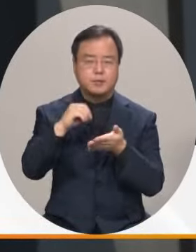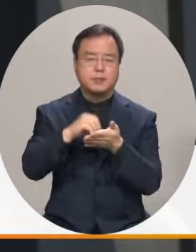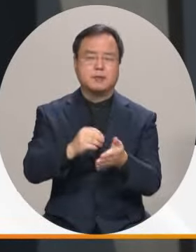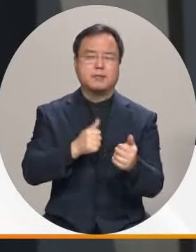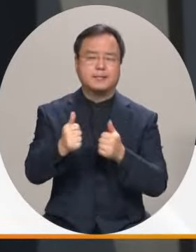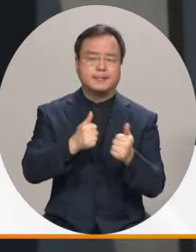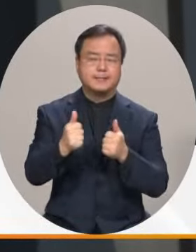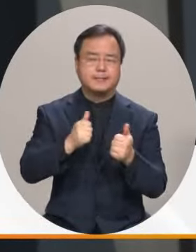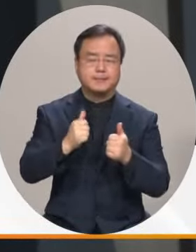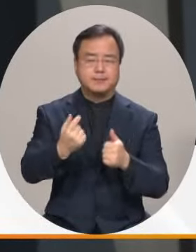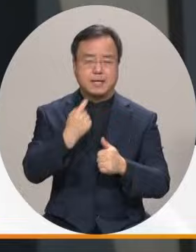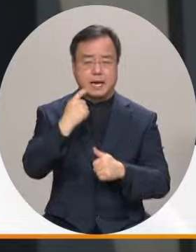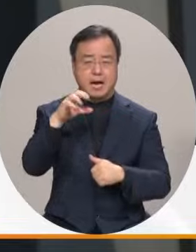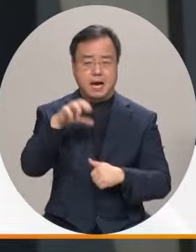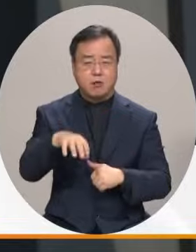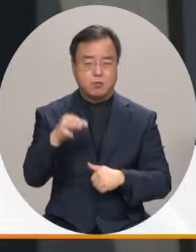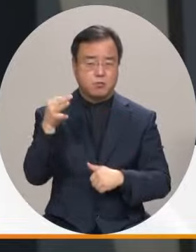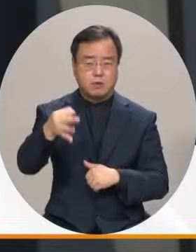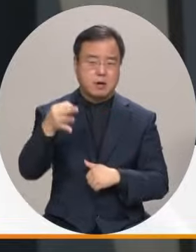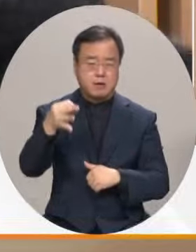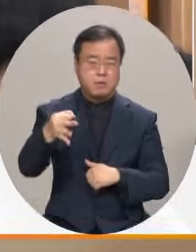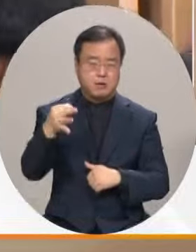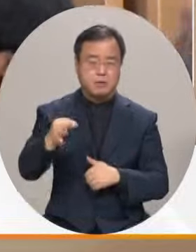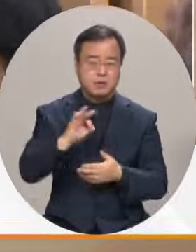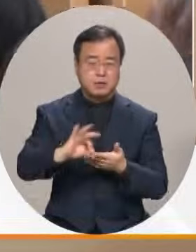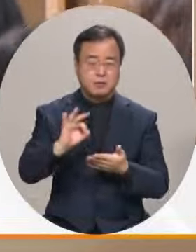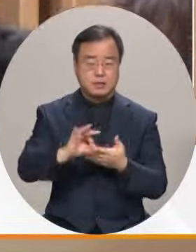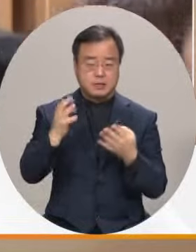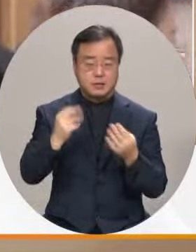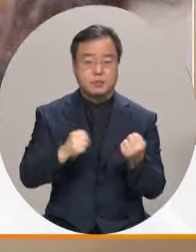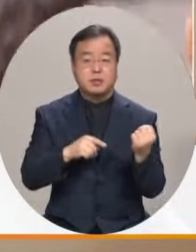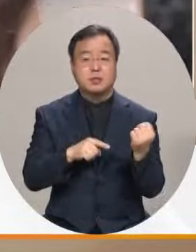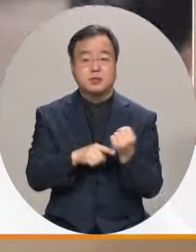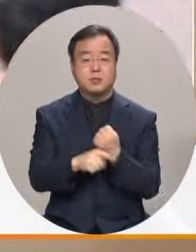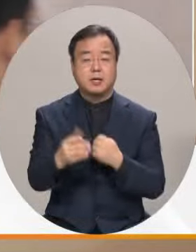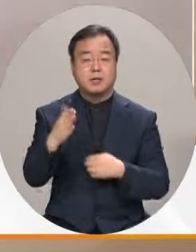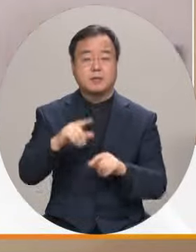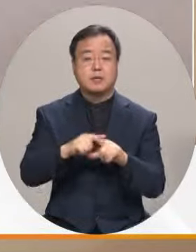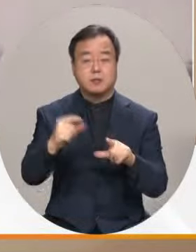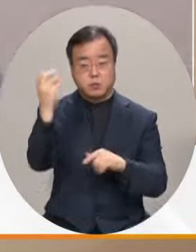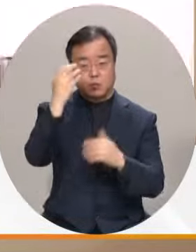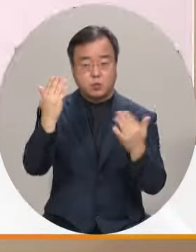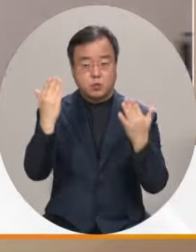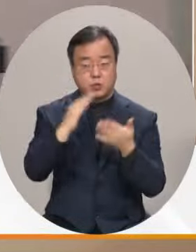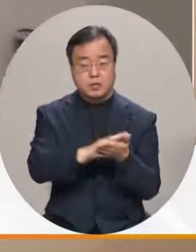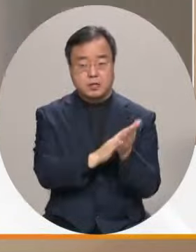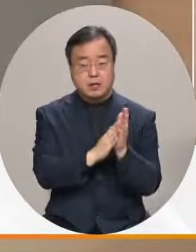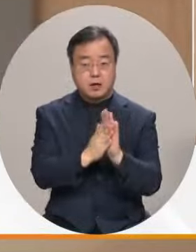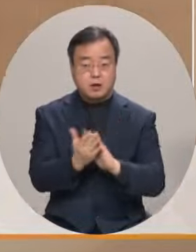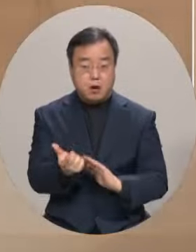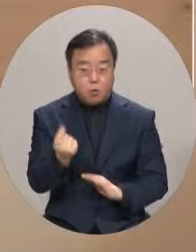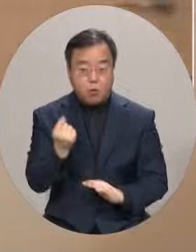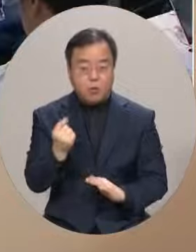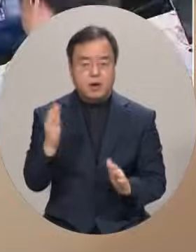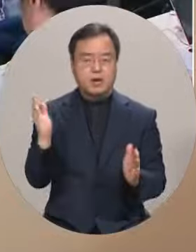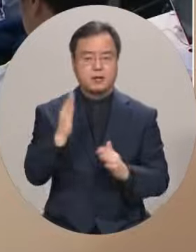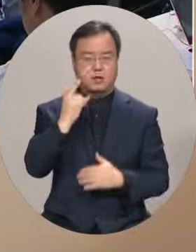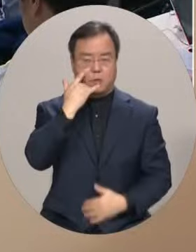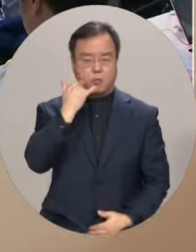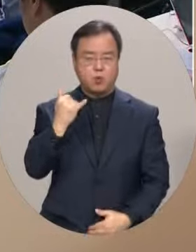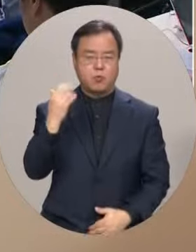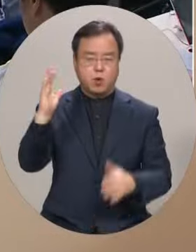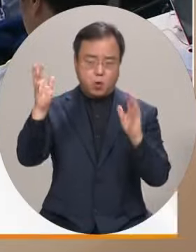유발한다고 겁니다 다만 바로 일반고로 전환하게 되면 학생과 학부모들이 혼란을 겪을 수 있기